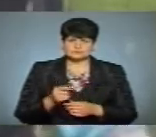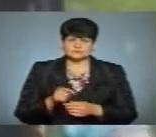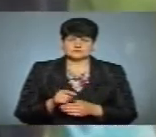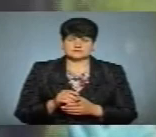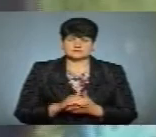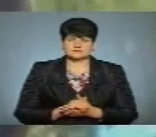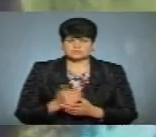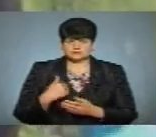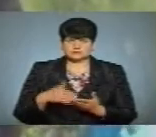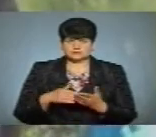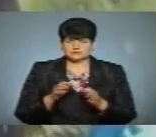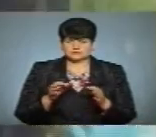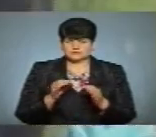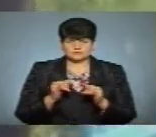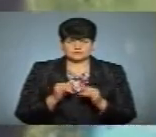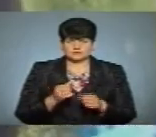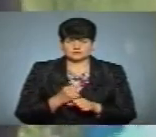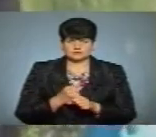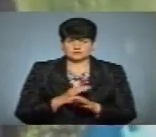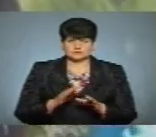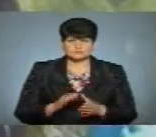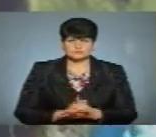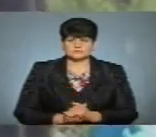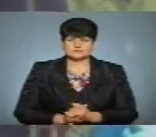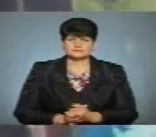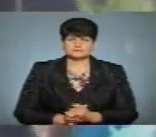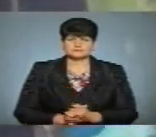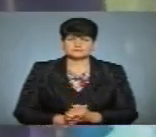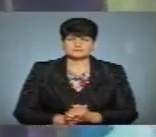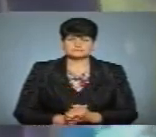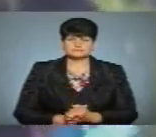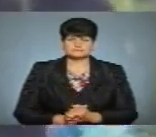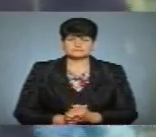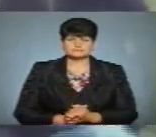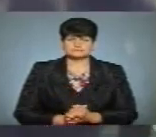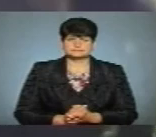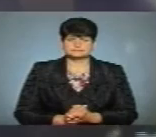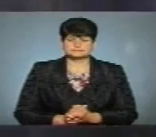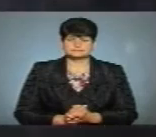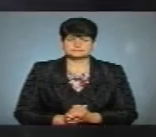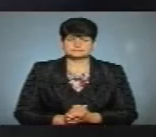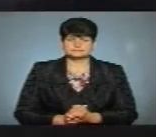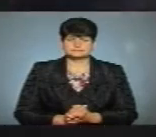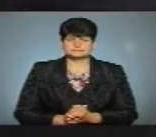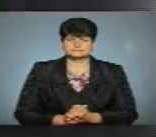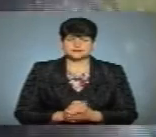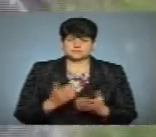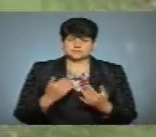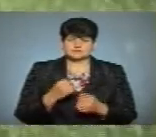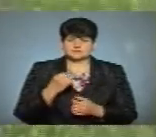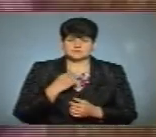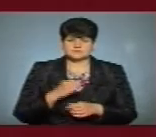тобі допоможу. Я тобі нічого поганого не зможу. Я тобі нічого поганого не зроблю. Добре? Ну довірся мені, ходи. Ходи. Дякую,